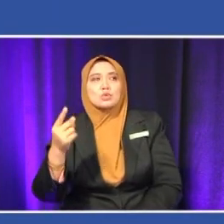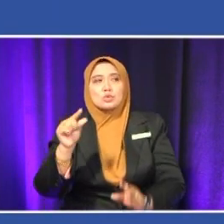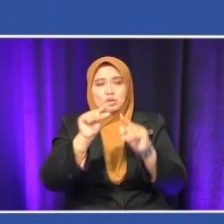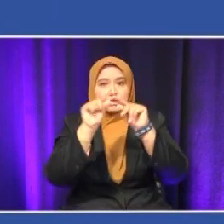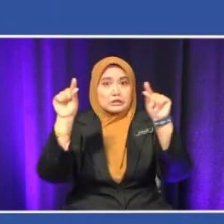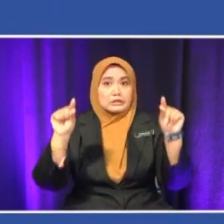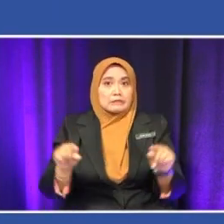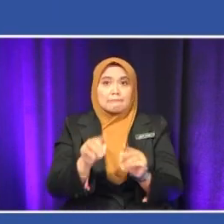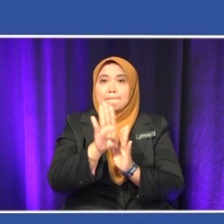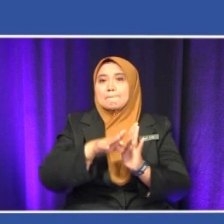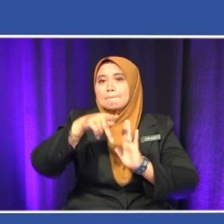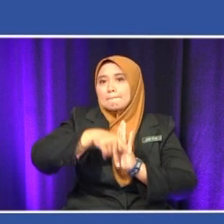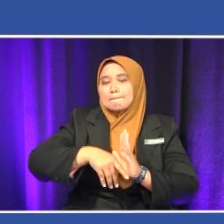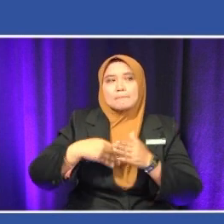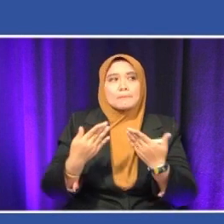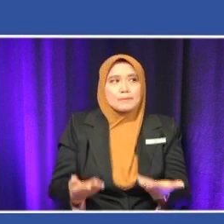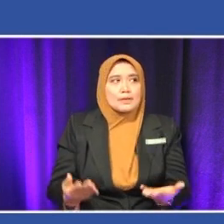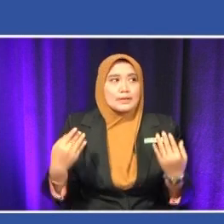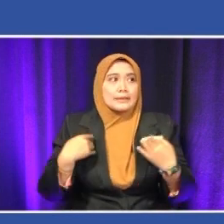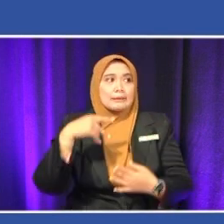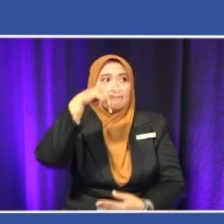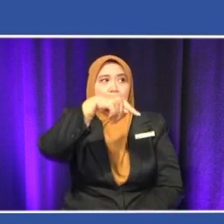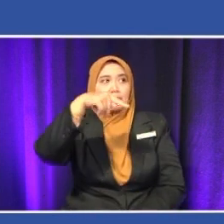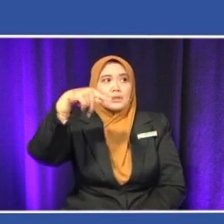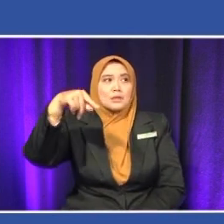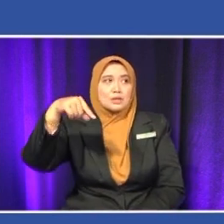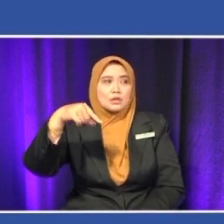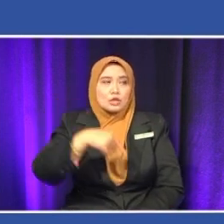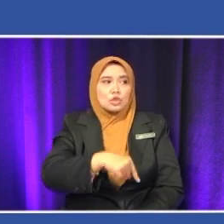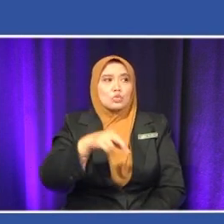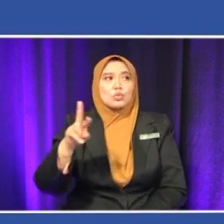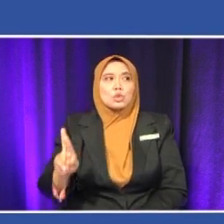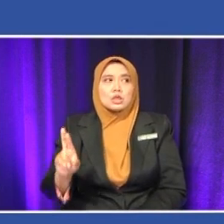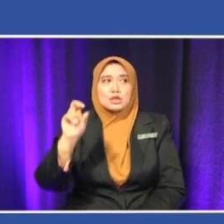dekat situ, P, Q, R, S dan juga T di tengah-tengah tu. Okey.